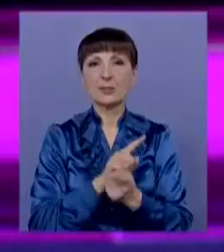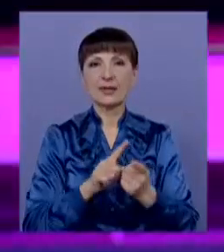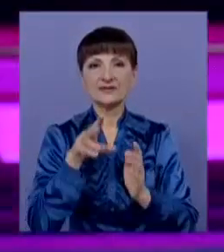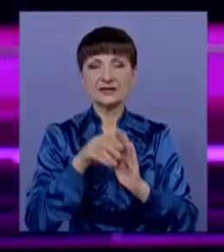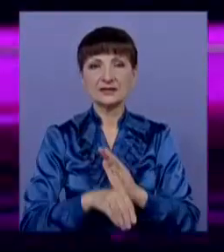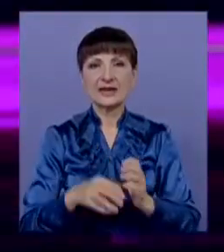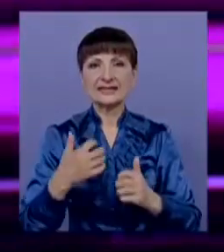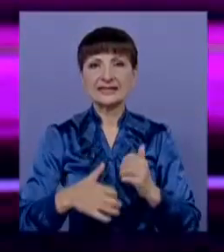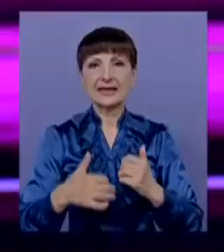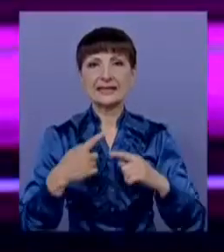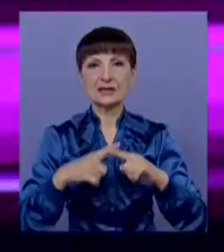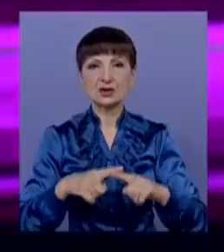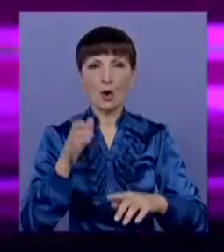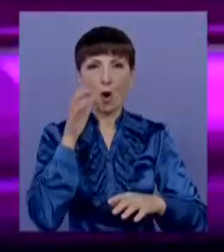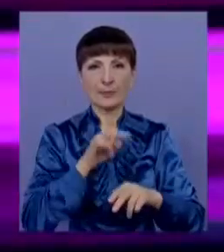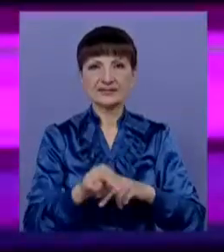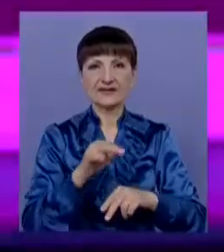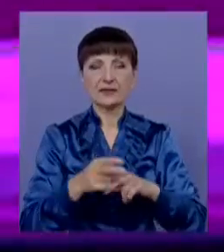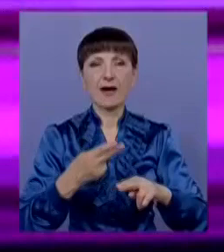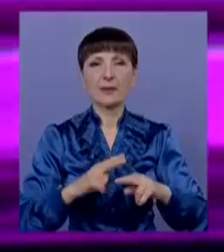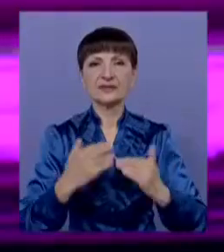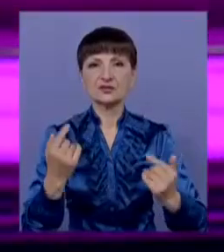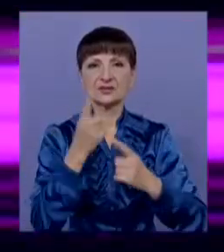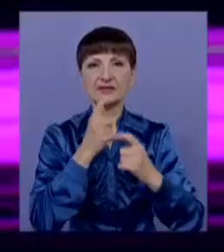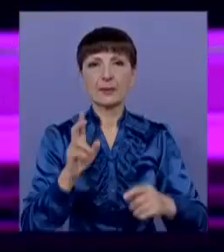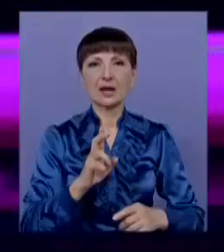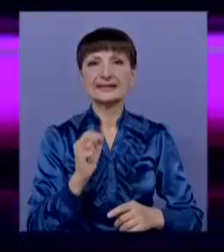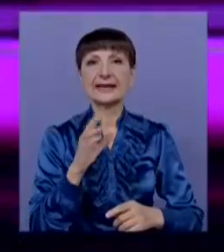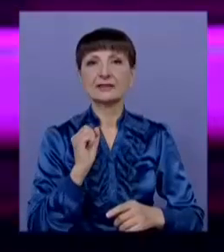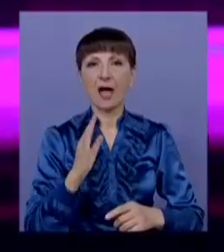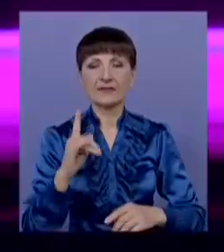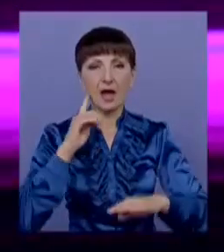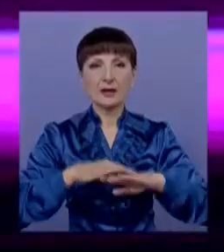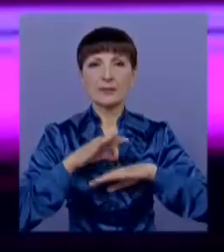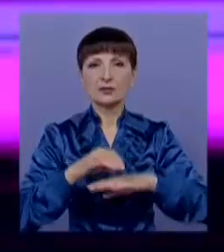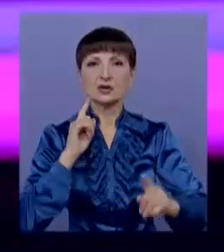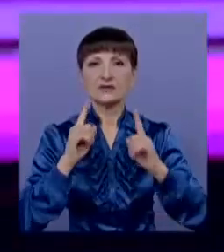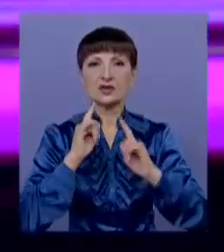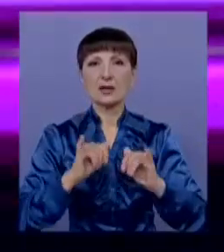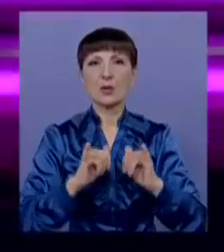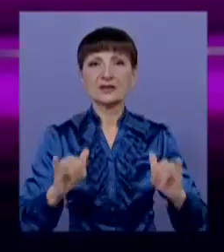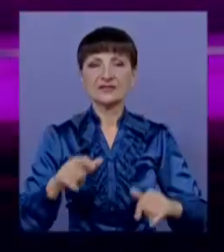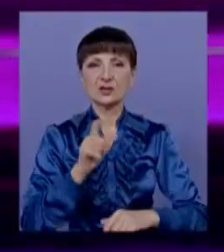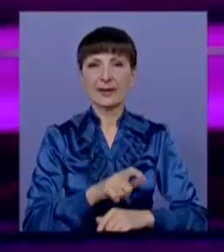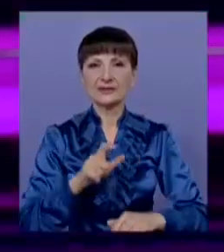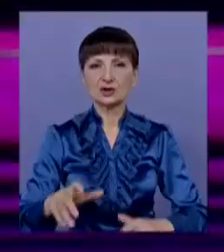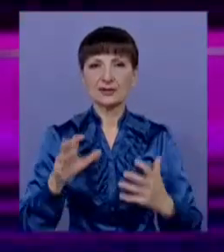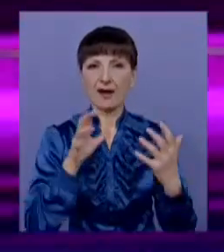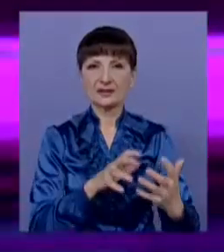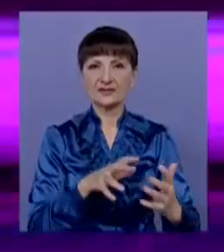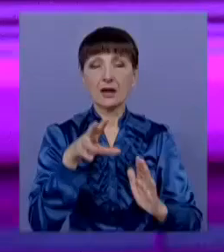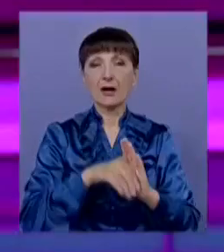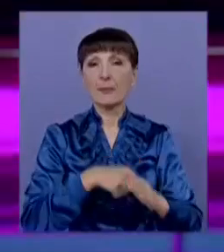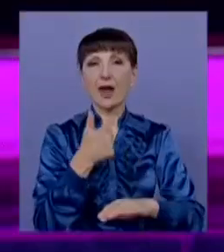систему среднетехнического образования. Об этом сегодня заявил Бакыджан Сагентаев. Аким провел совещание по развитию пассажирского транспорта и